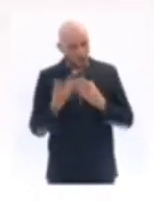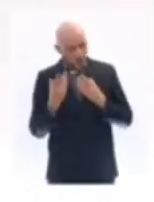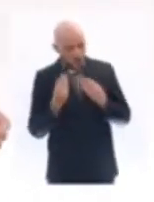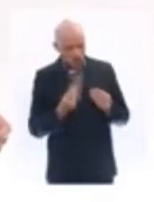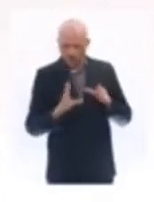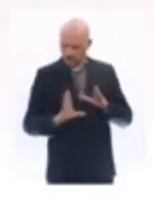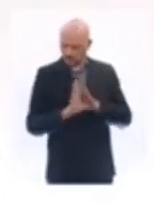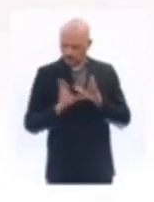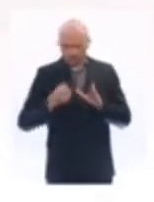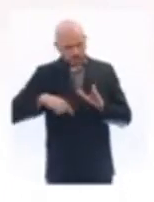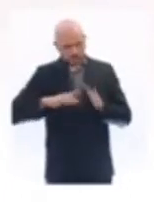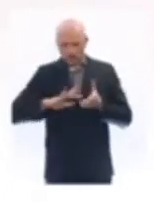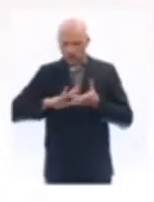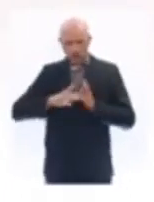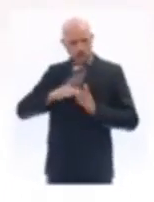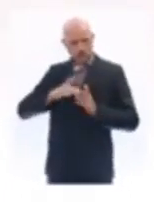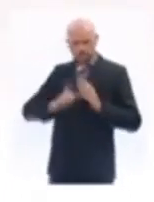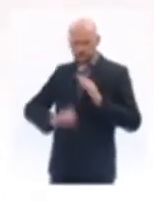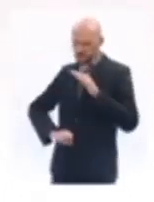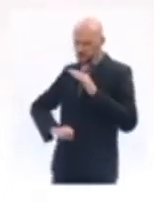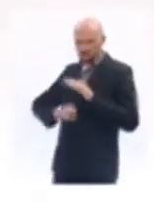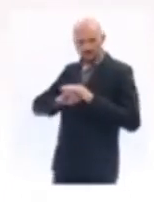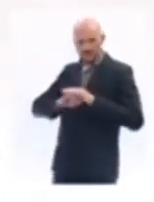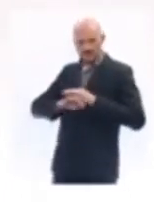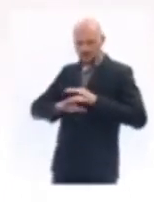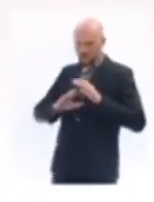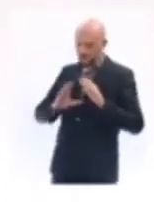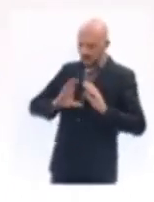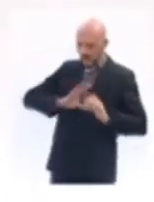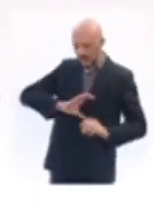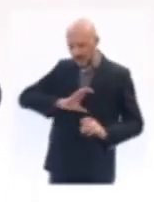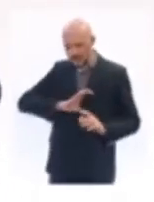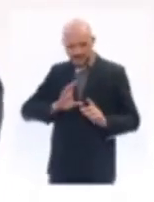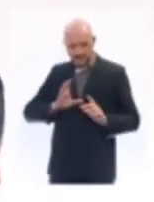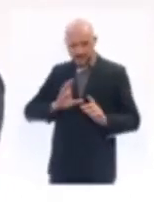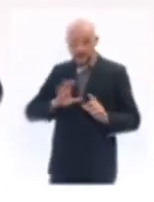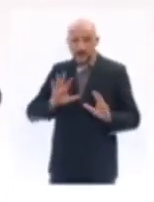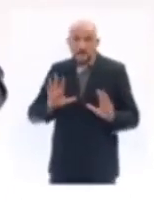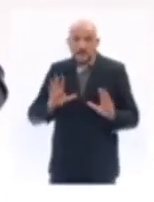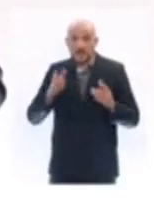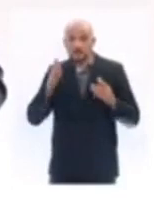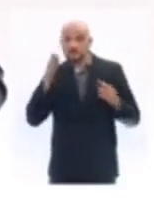dialogue social. Les populations fragiles, précaires,